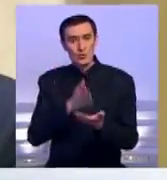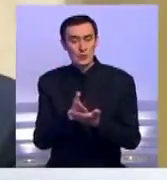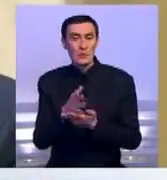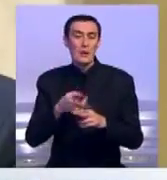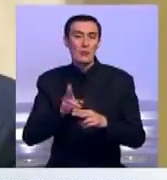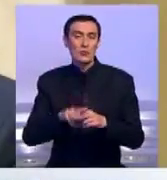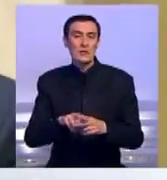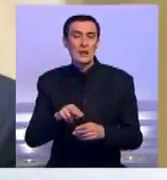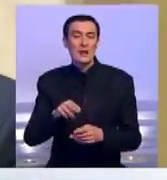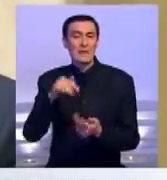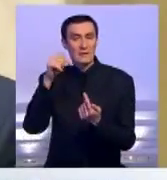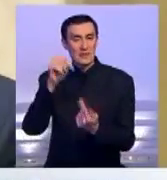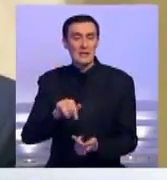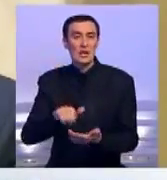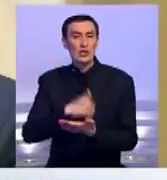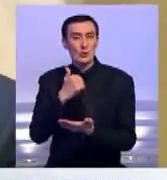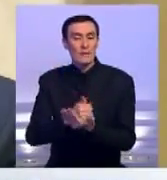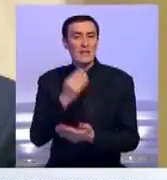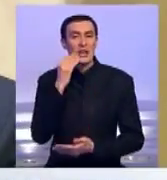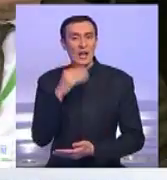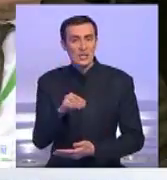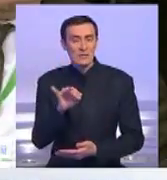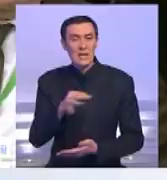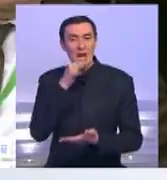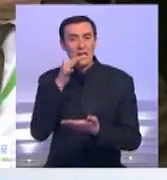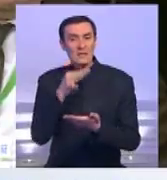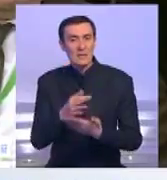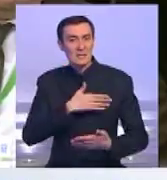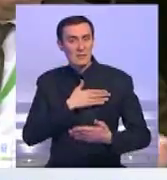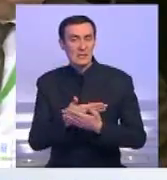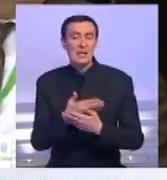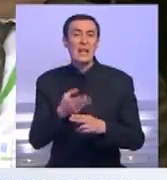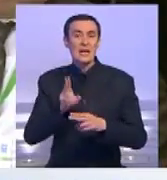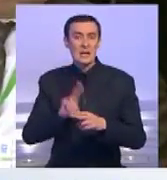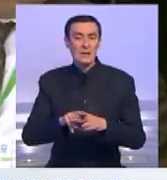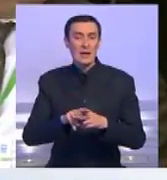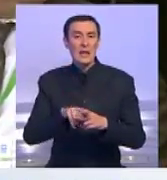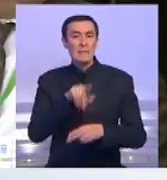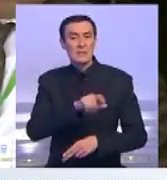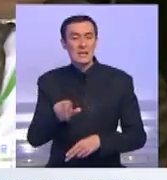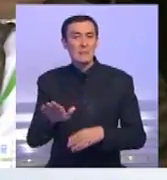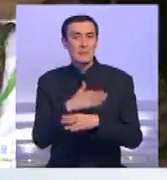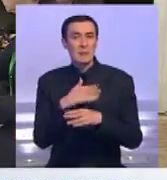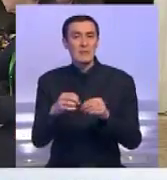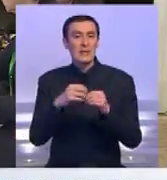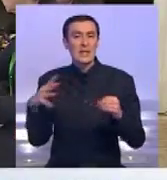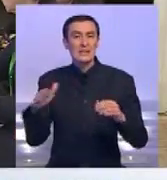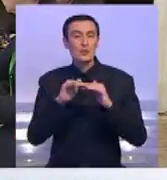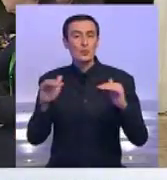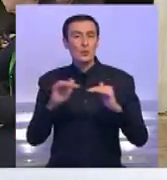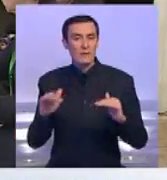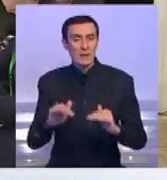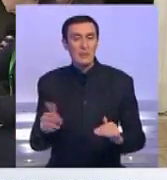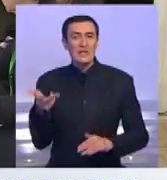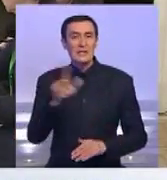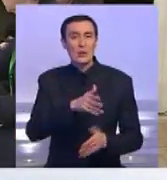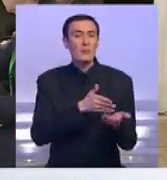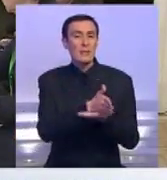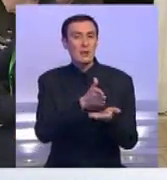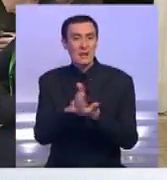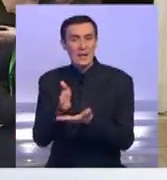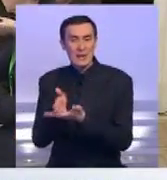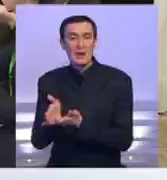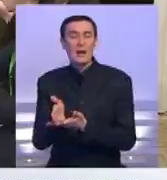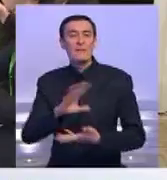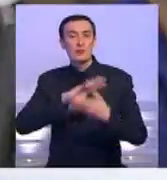будет квалифицирована и основана на качестве и ответственности. Для этого персонал поделили по 15 уровням и 3 направлениям.